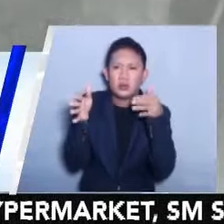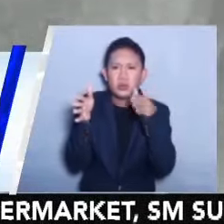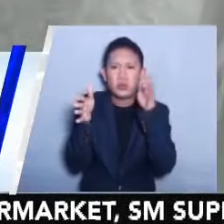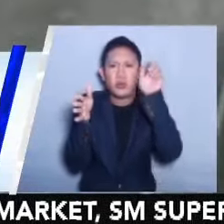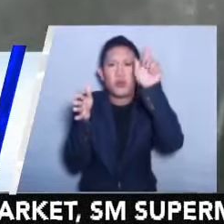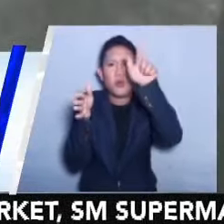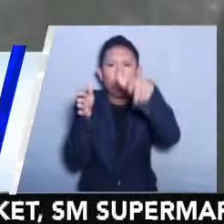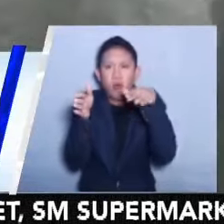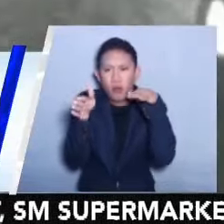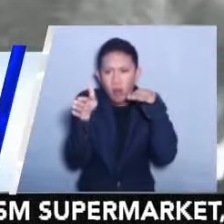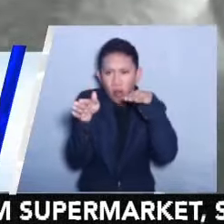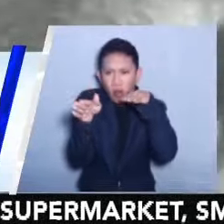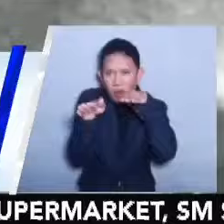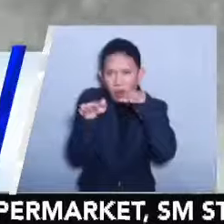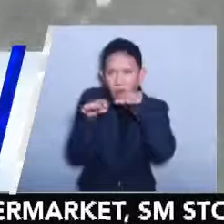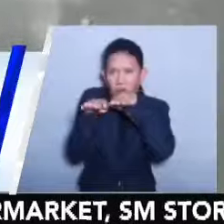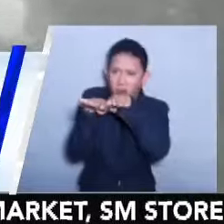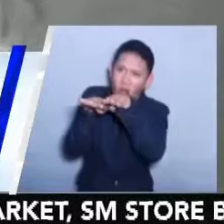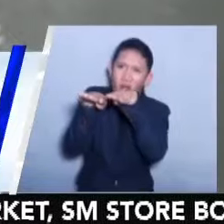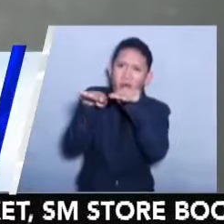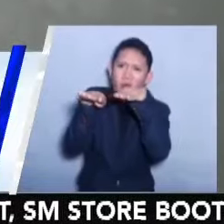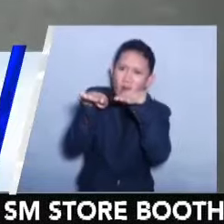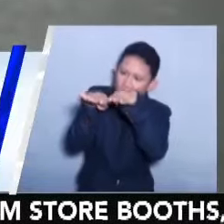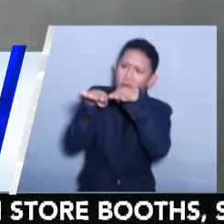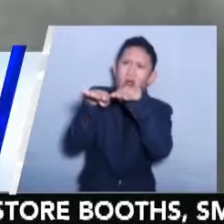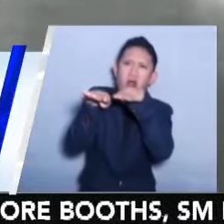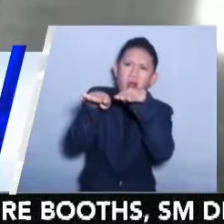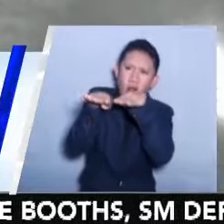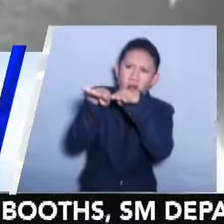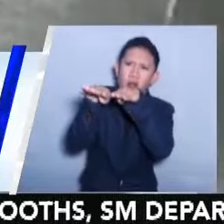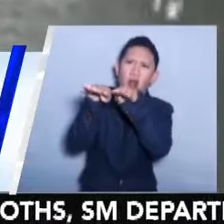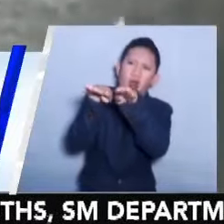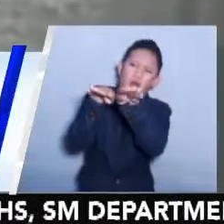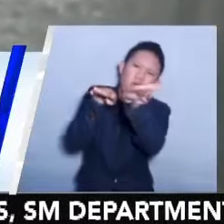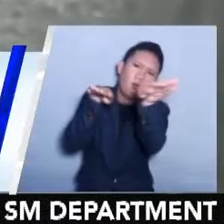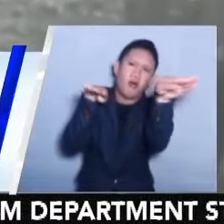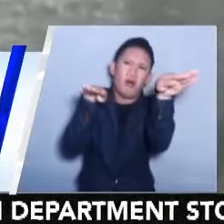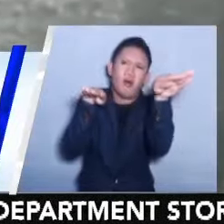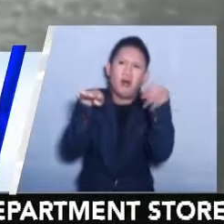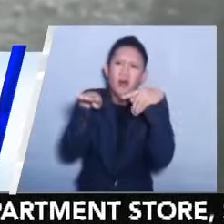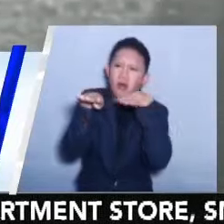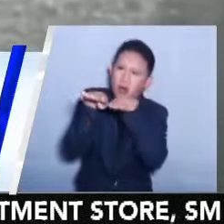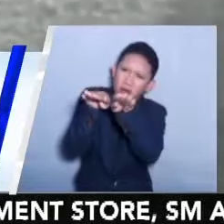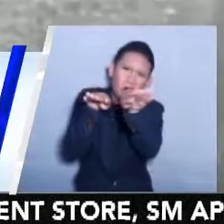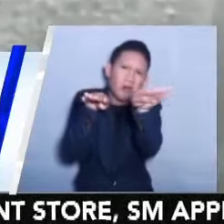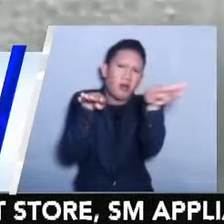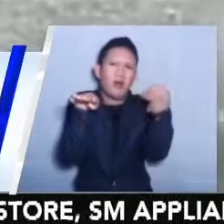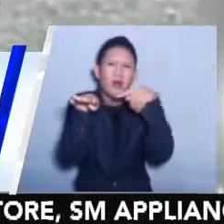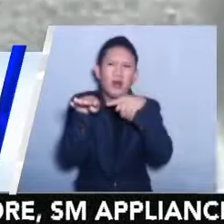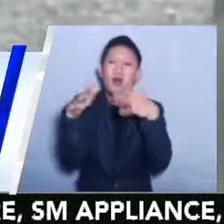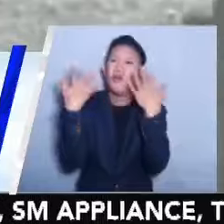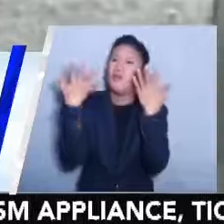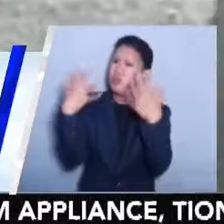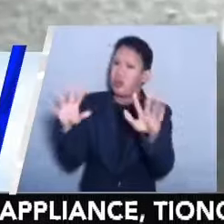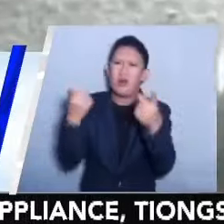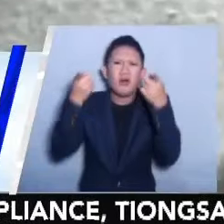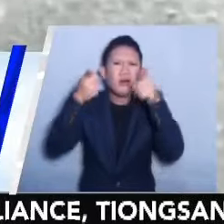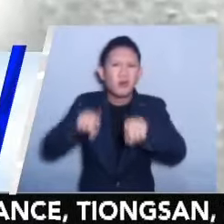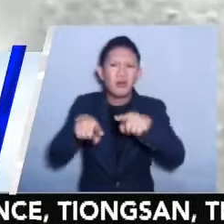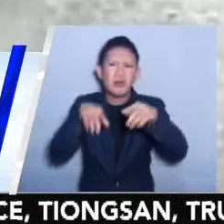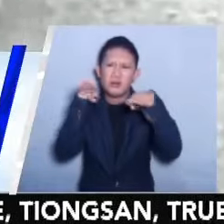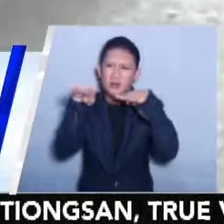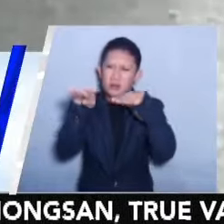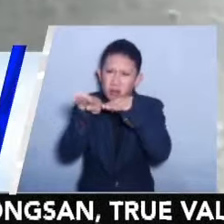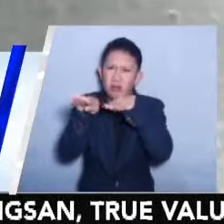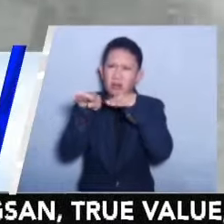kotse at bumangga sa likurang bahagi ng nakaparadang sasakyan. Matapos ang insidente, umatras ang nakabanggang kotse, bumuelo